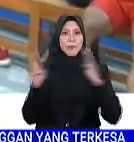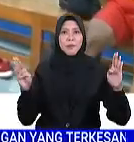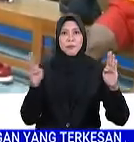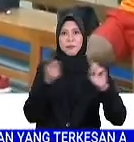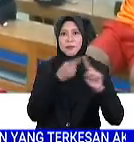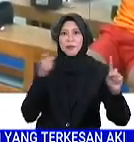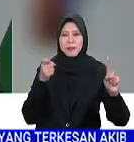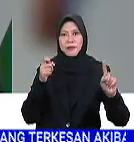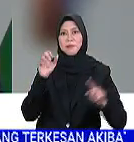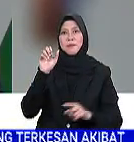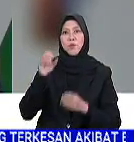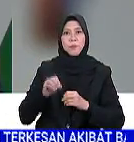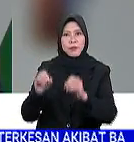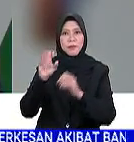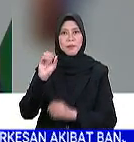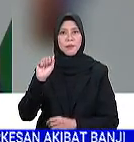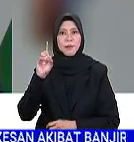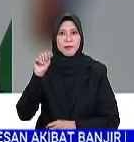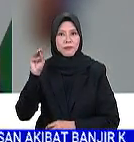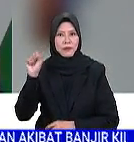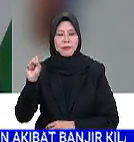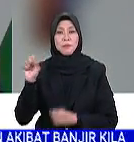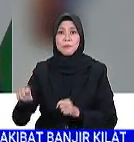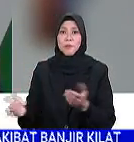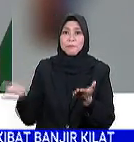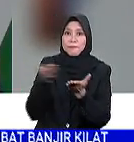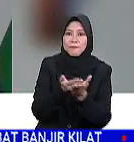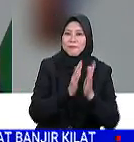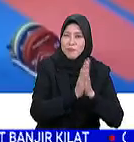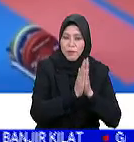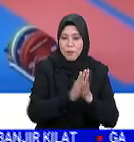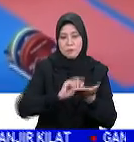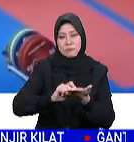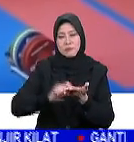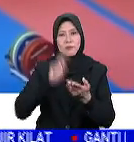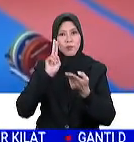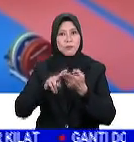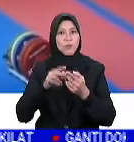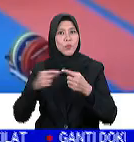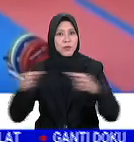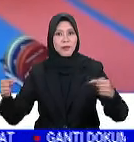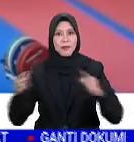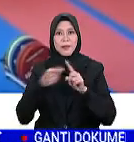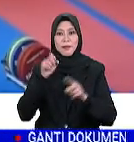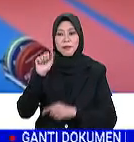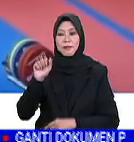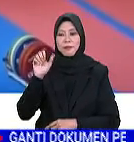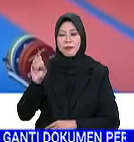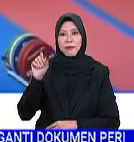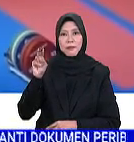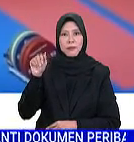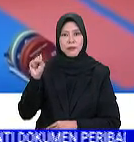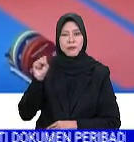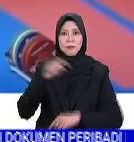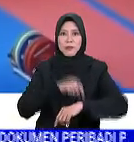daripada operasi Adamas. Mereka bagaimanapun boleh mengemukakan rayuan secara bertulis terhadap keputusan ini kepada pihak Adamas dalam